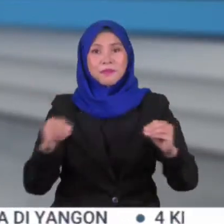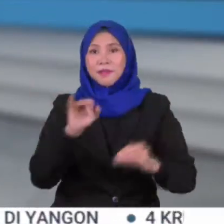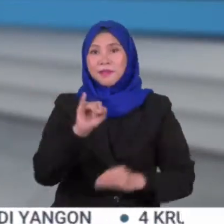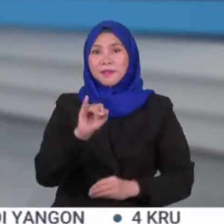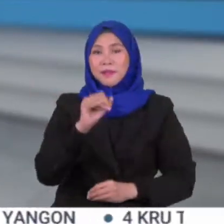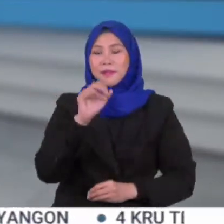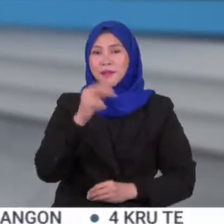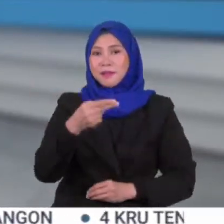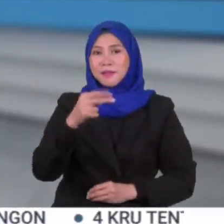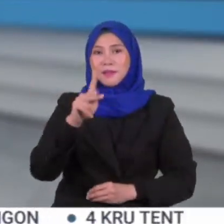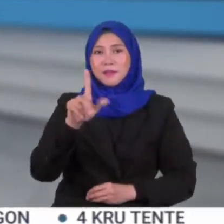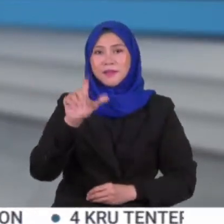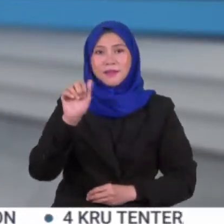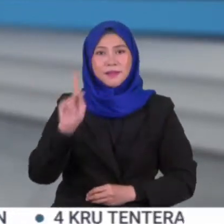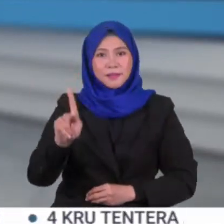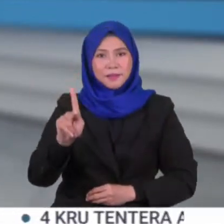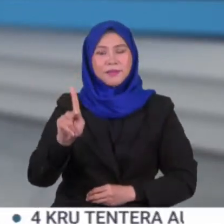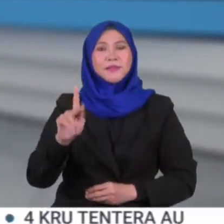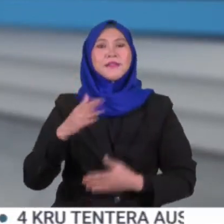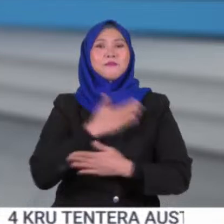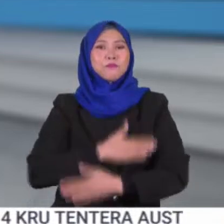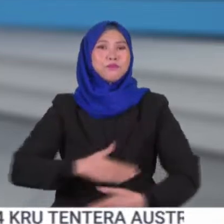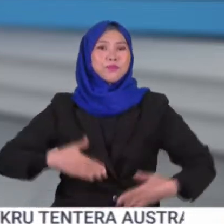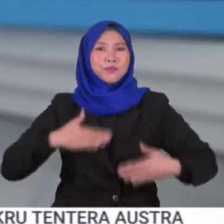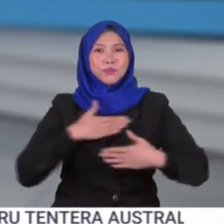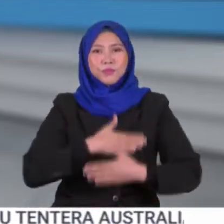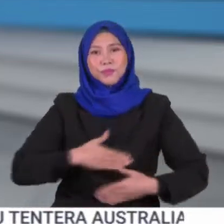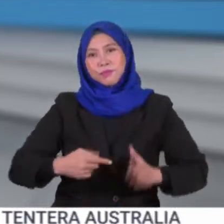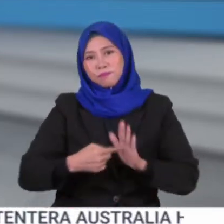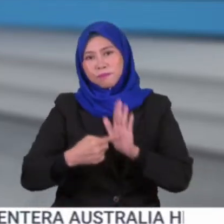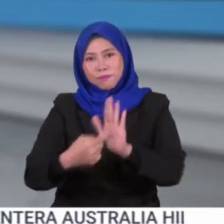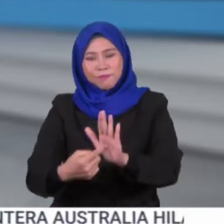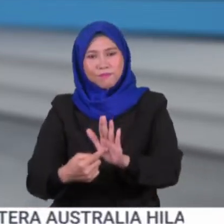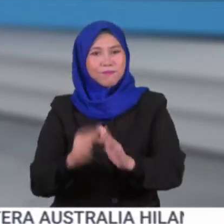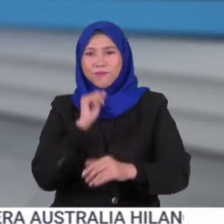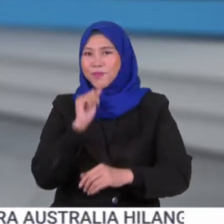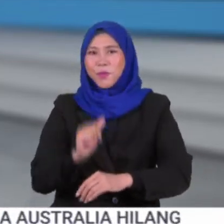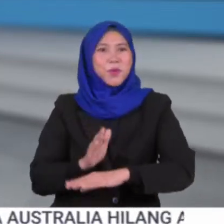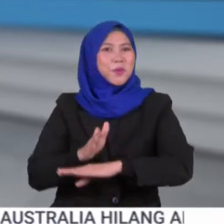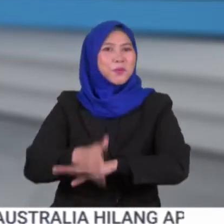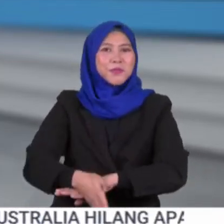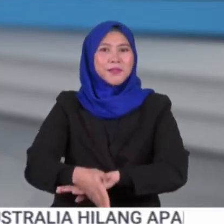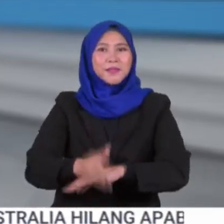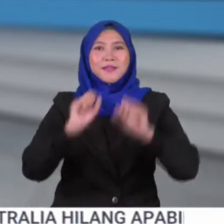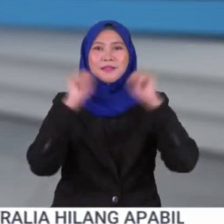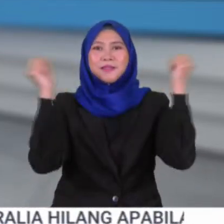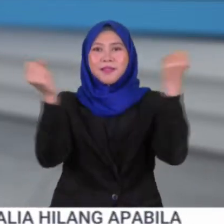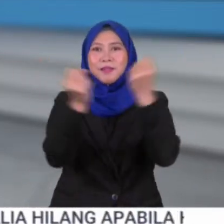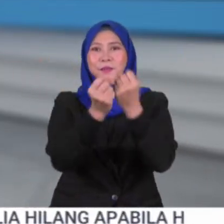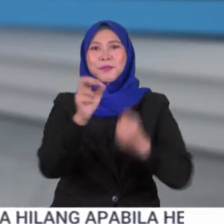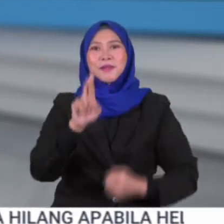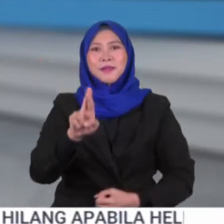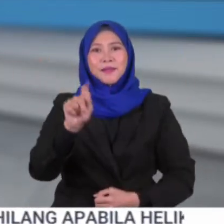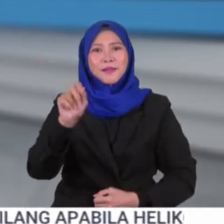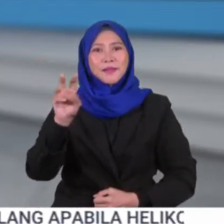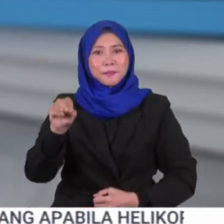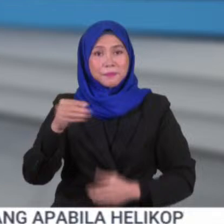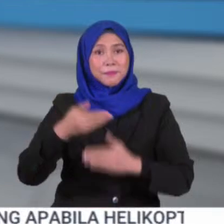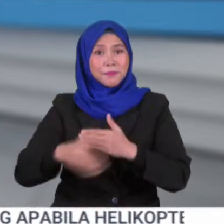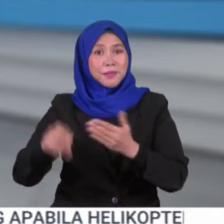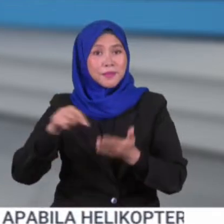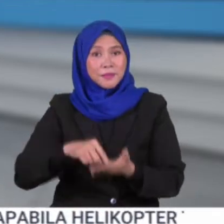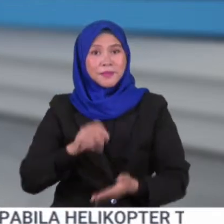ini. Informasi hiburan kami sajikan bukan keterlaluan. Stadium RTM menyusul selepas ini.